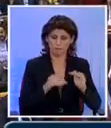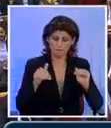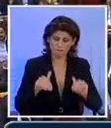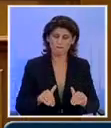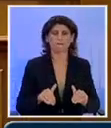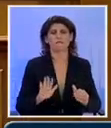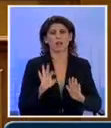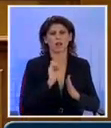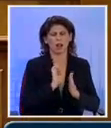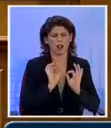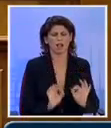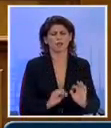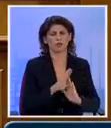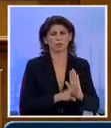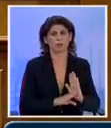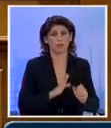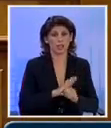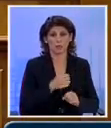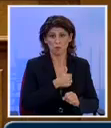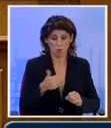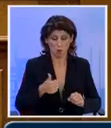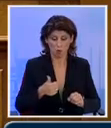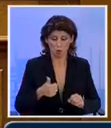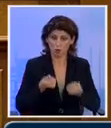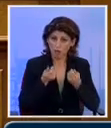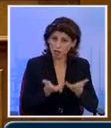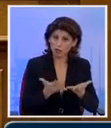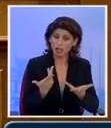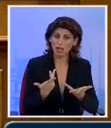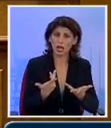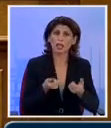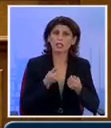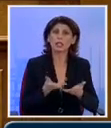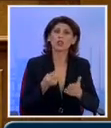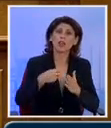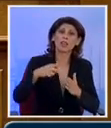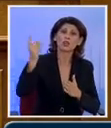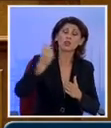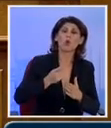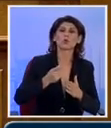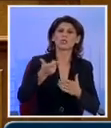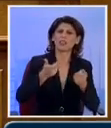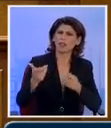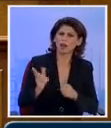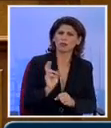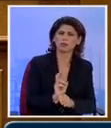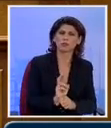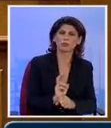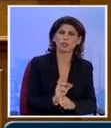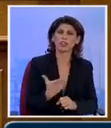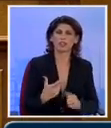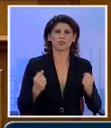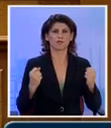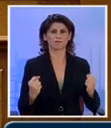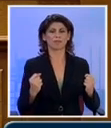κατά γράμμα, θα καλύπτουμε όχι μόνο τα τρέχοντα έξοδά μας, αλλά και τις δαπάνες για τόκους και χρεολύση. Και έτσι θα ανακτήσουμε πλήρως